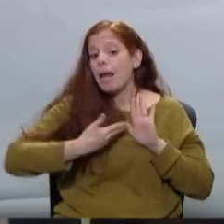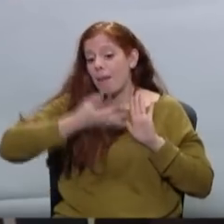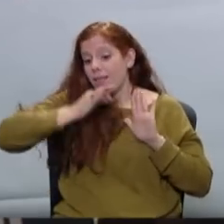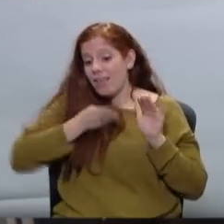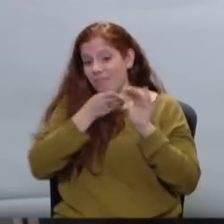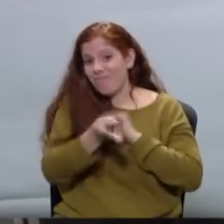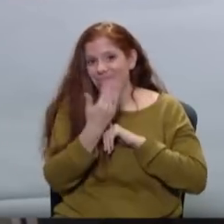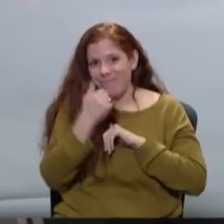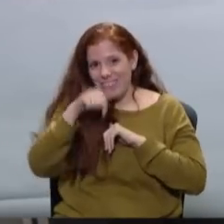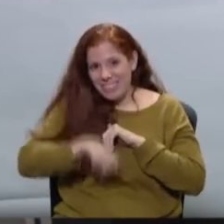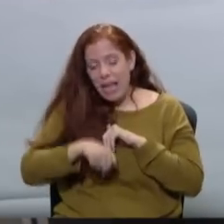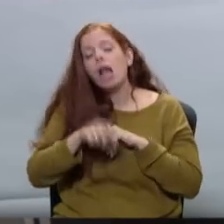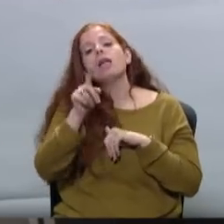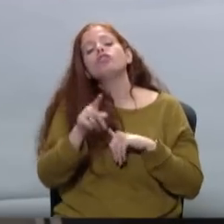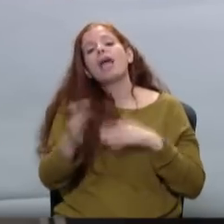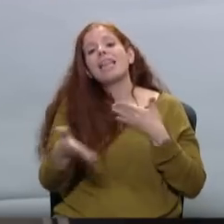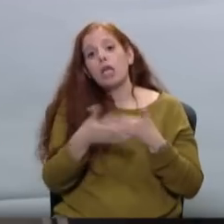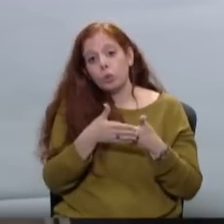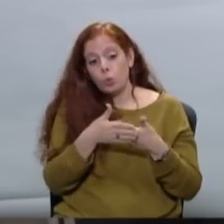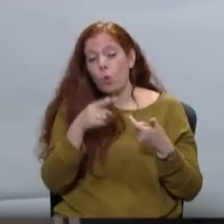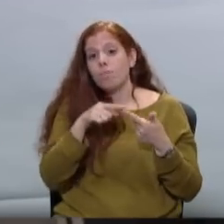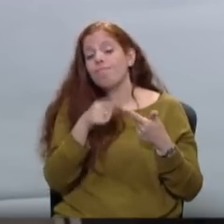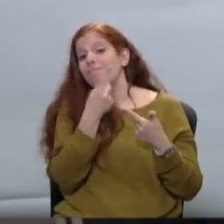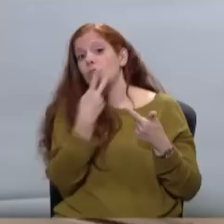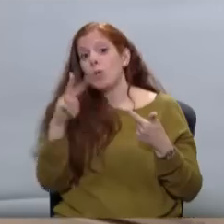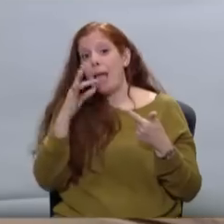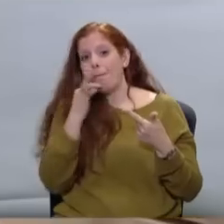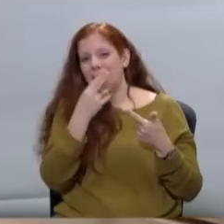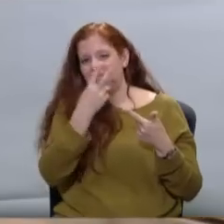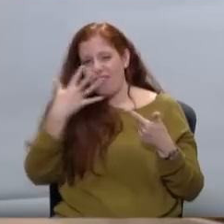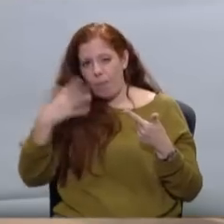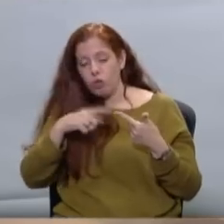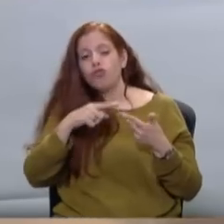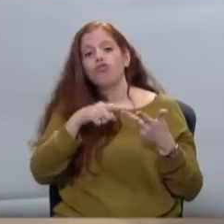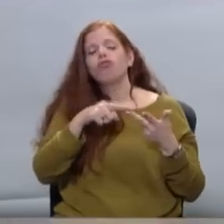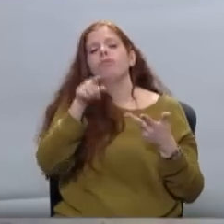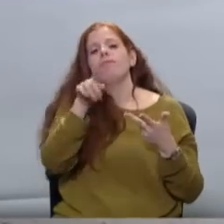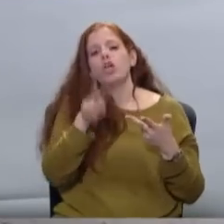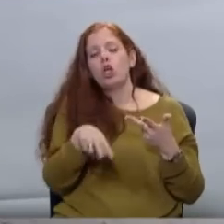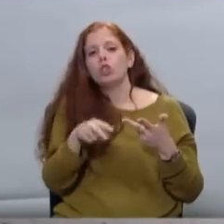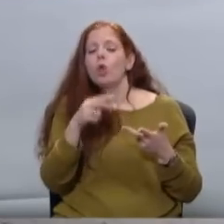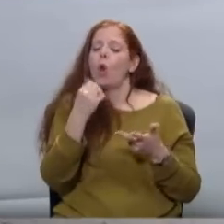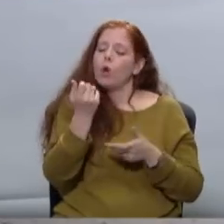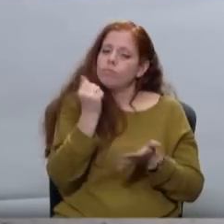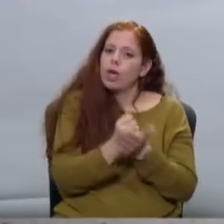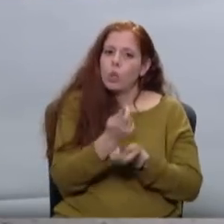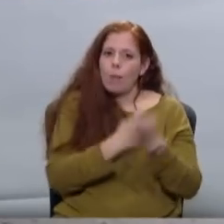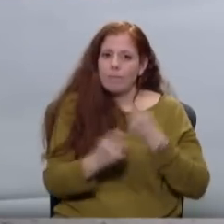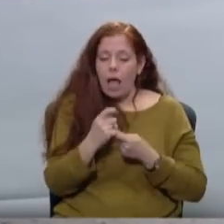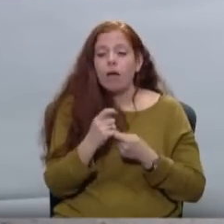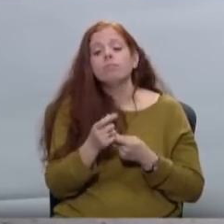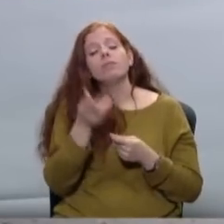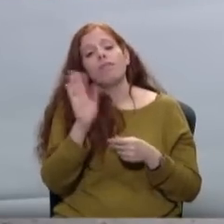שיהיה נשוי בין יותר מ-25 ובעל עסק ורישיון מסחר. ולמרות הגדלת מספר